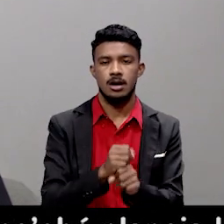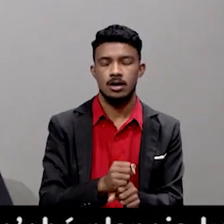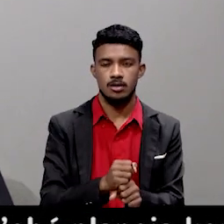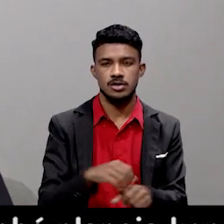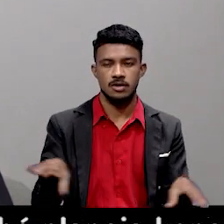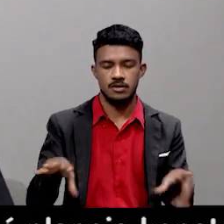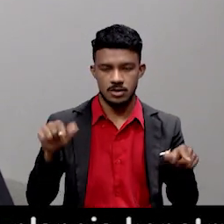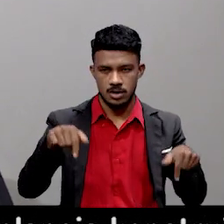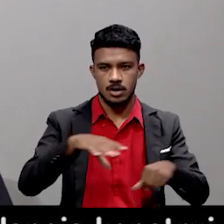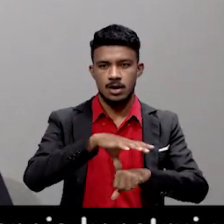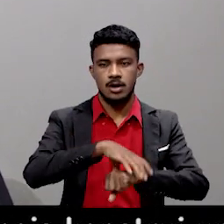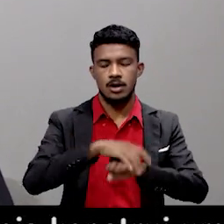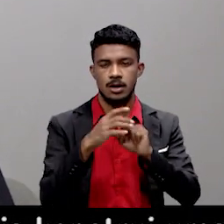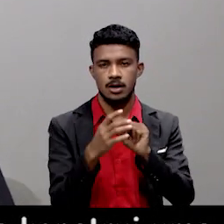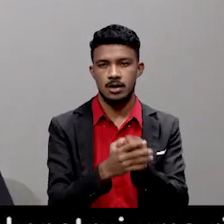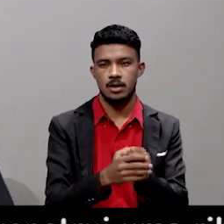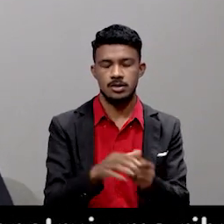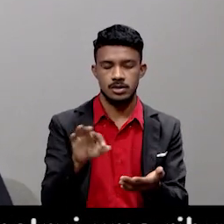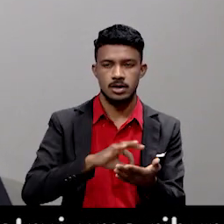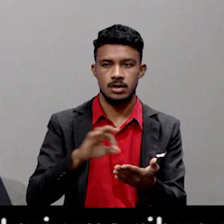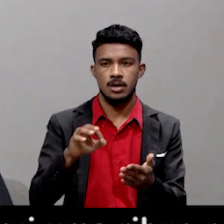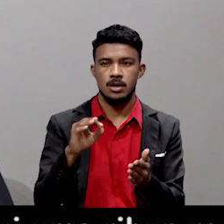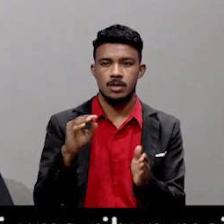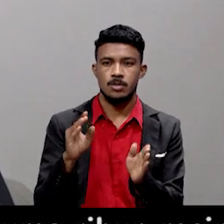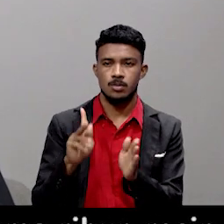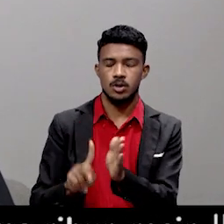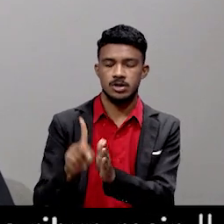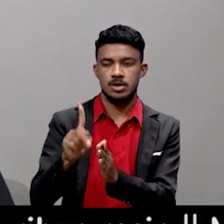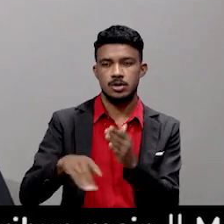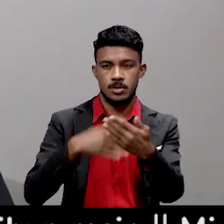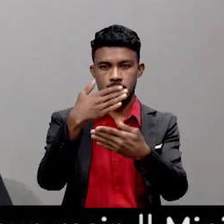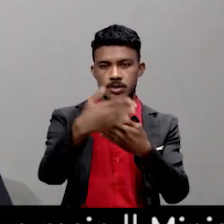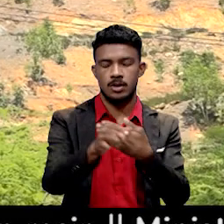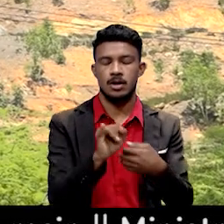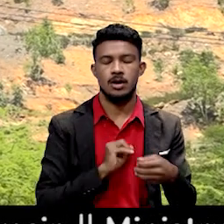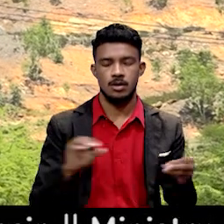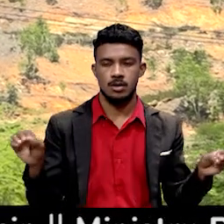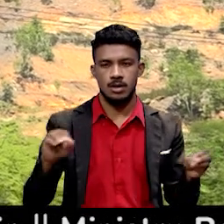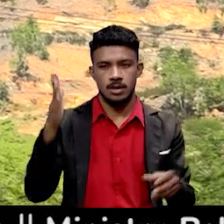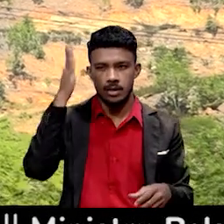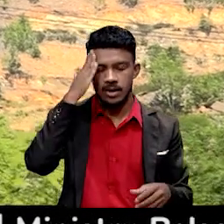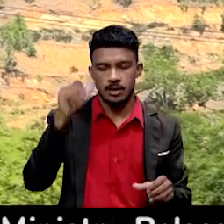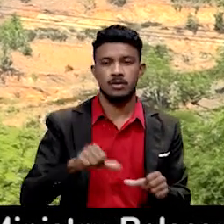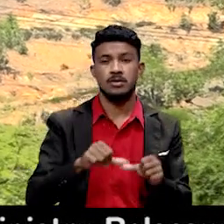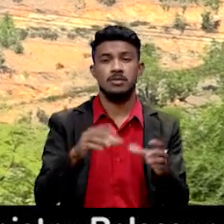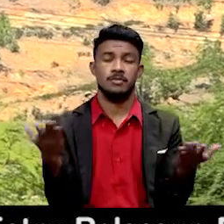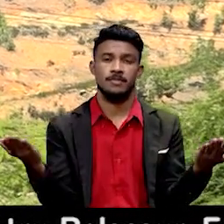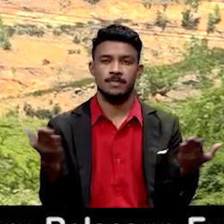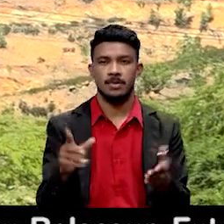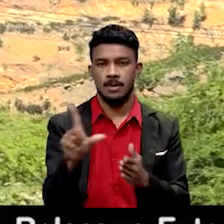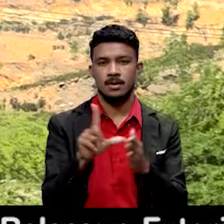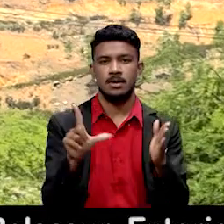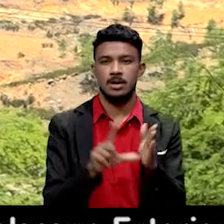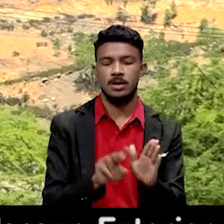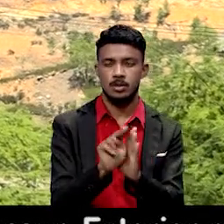propriedade kata ni selu toida neba ha prosesu ma yuene ma hal hatene ni kontinu selu kala. Le investimento Timor Leste numero